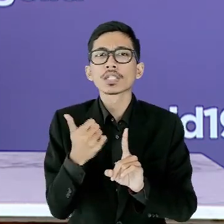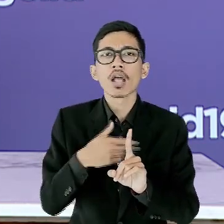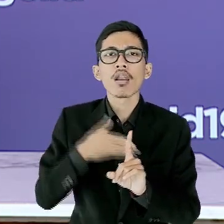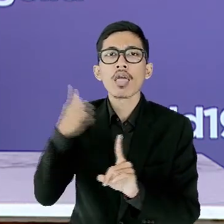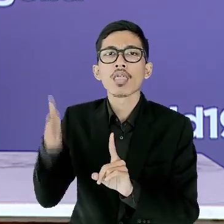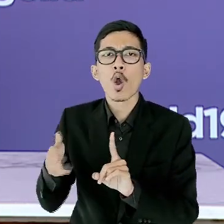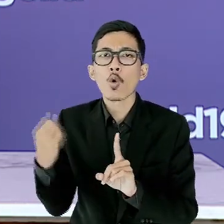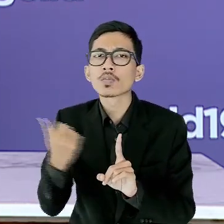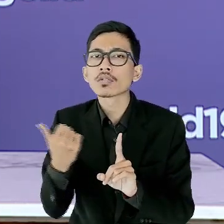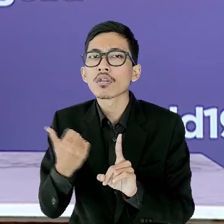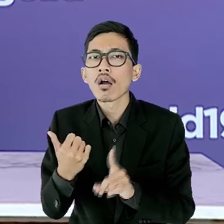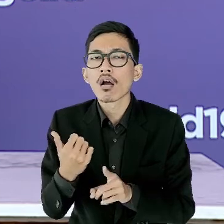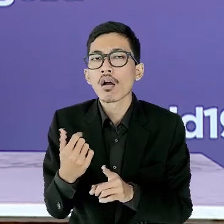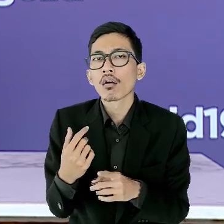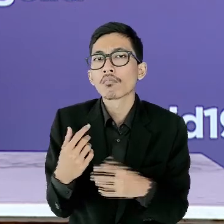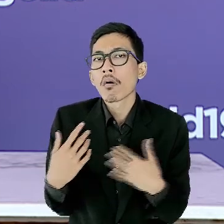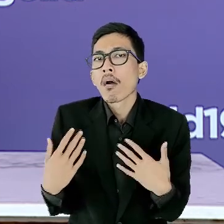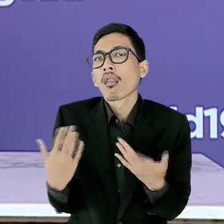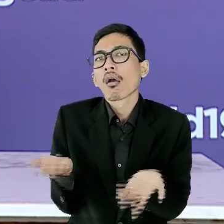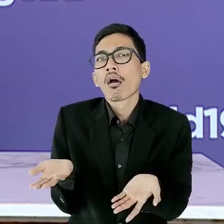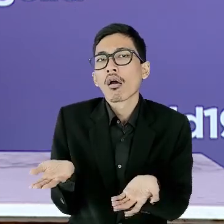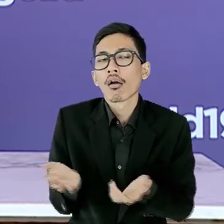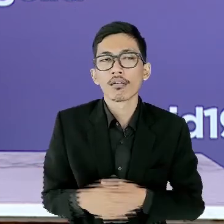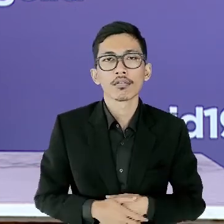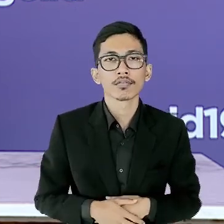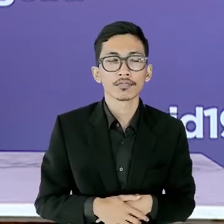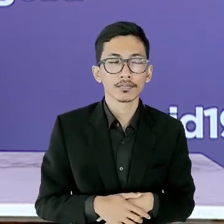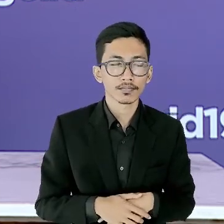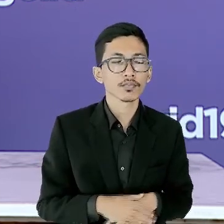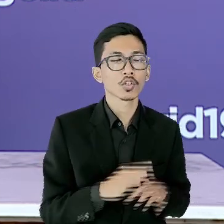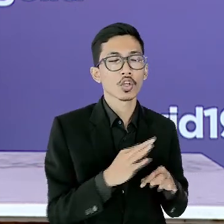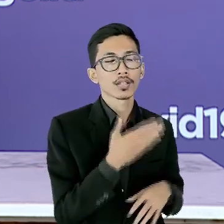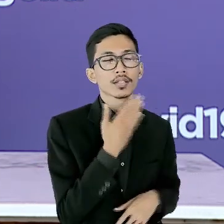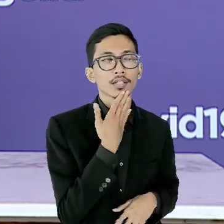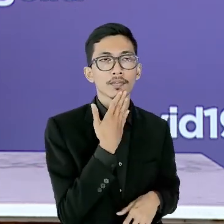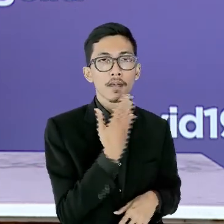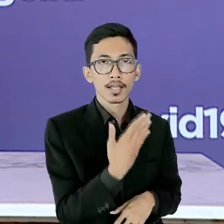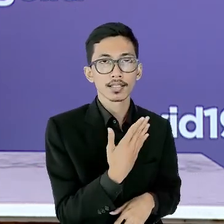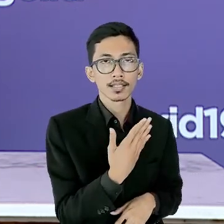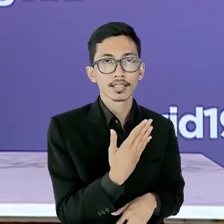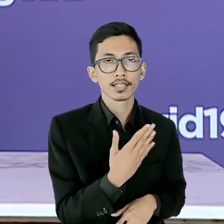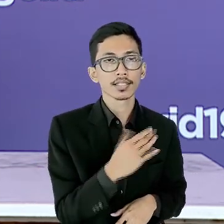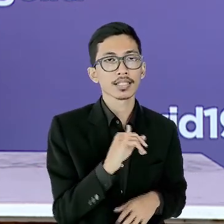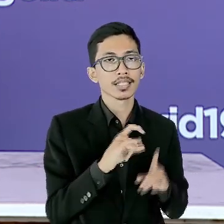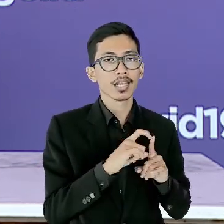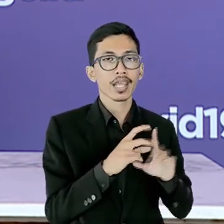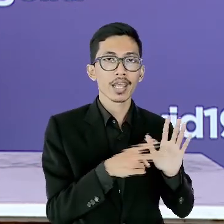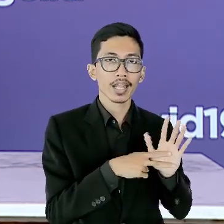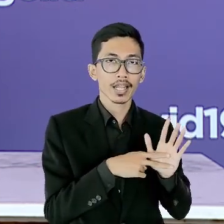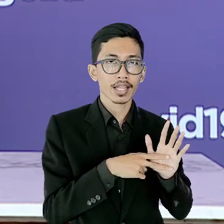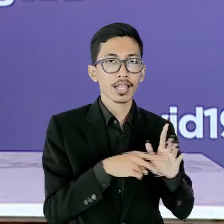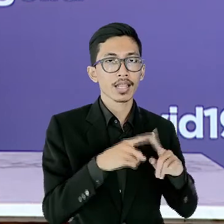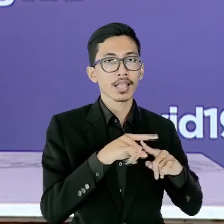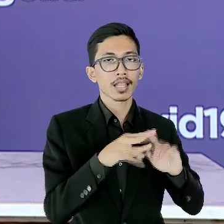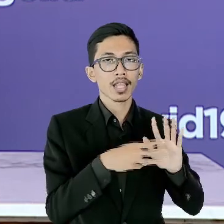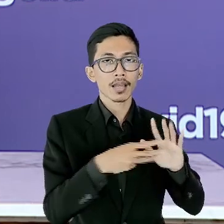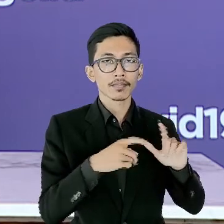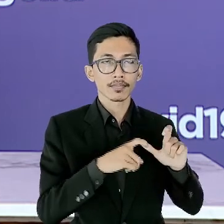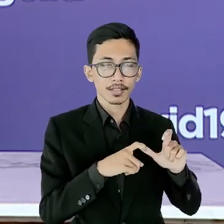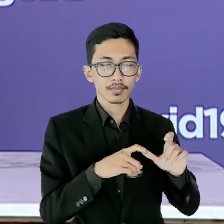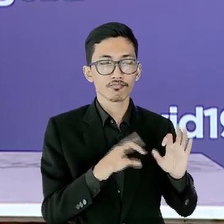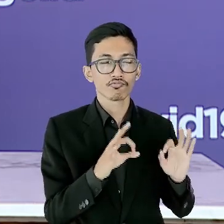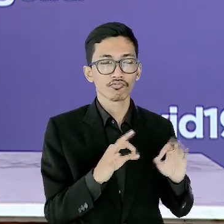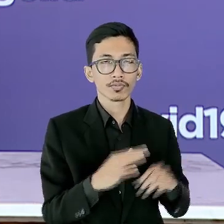pertandingan? Baik, terima kasih IDN Times, Republika, dan Jawa Pos. Saat